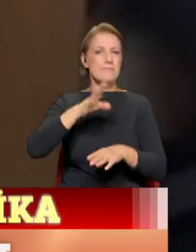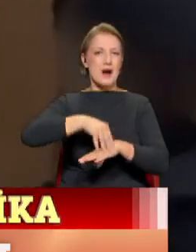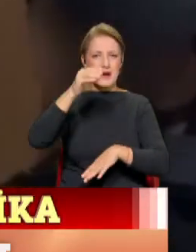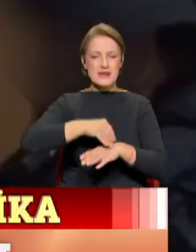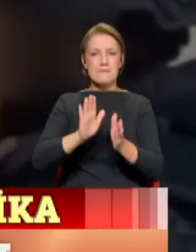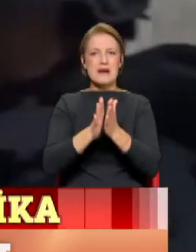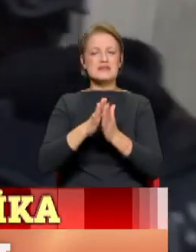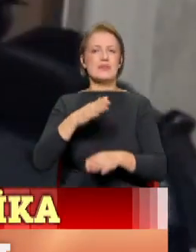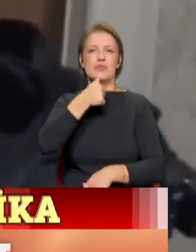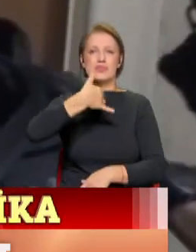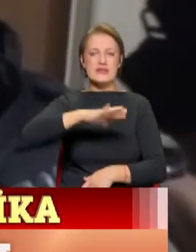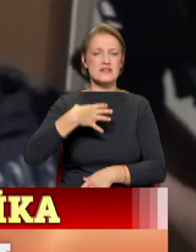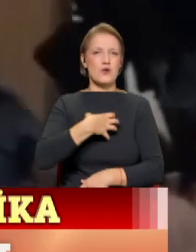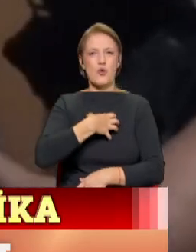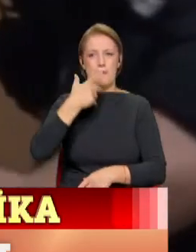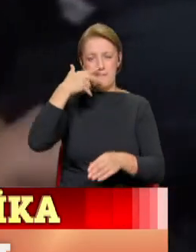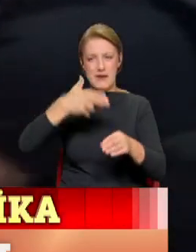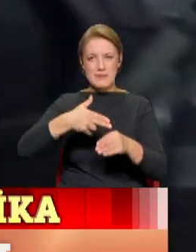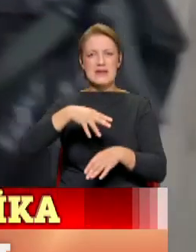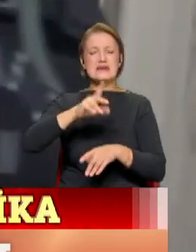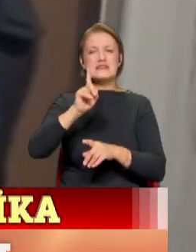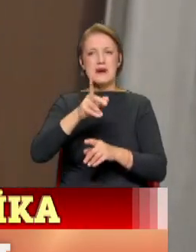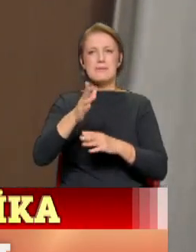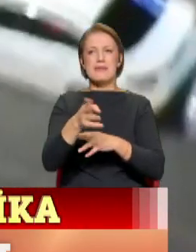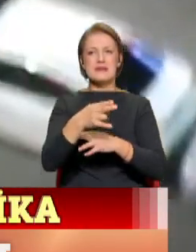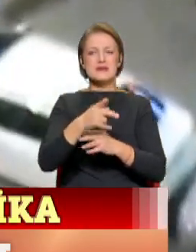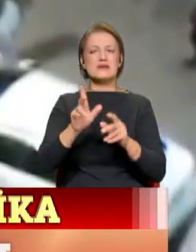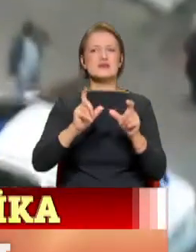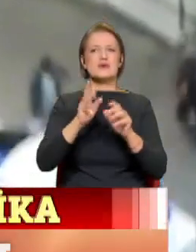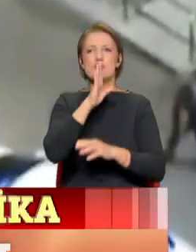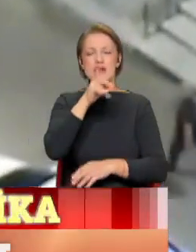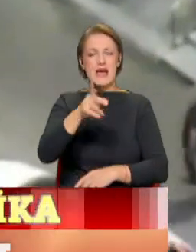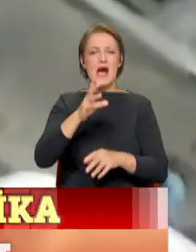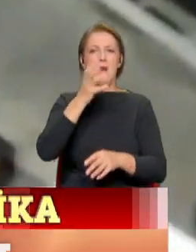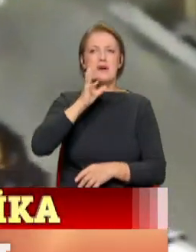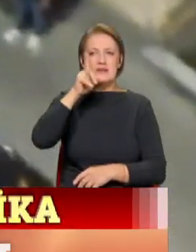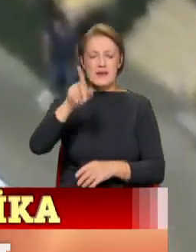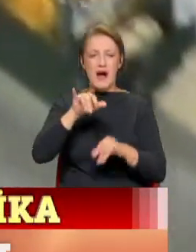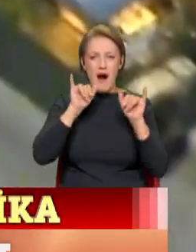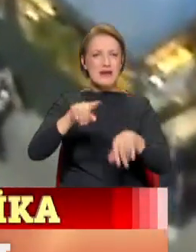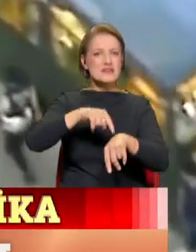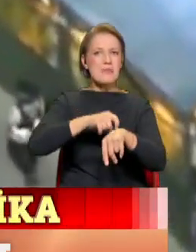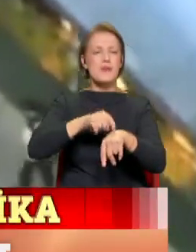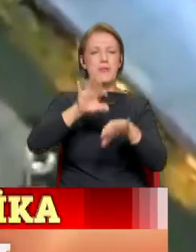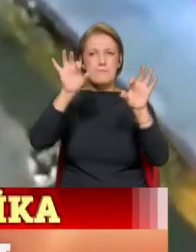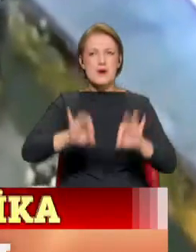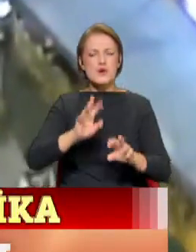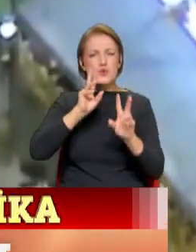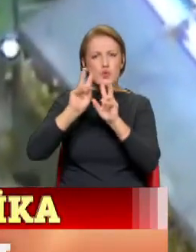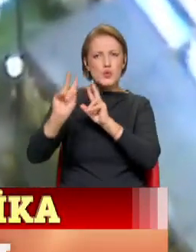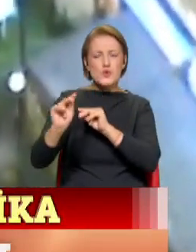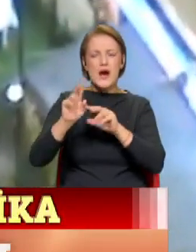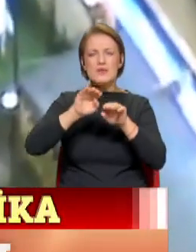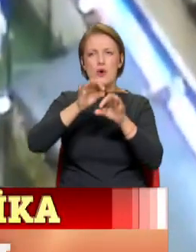Mersin Denizli Konya Kayseri Batman Isparta Balıkesir Şırnak Kocaeli ve Amasya'da eş zamanlı başlatılan uyuyan hücre